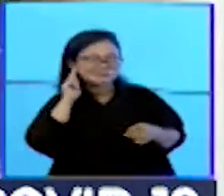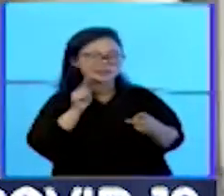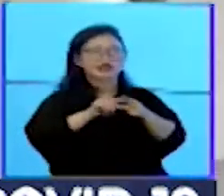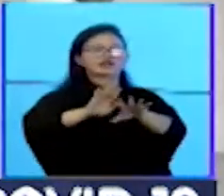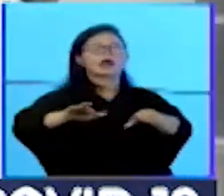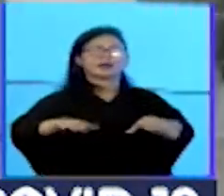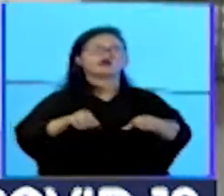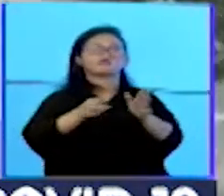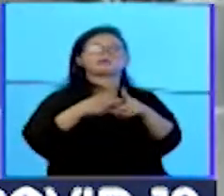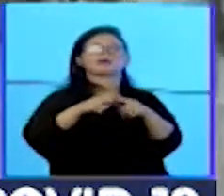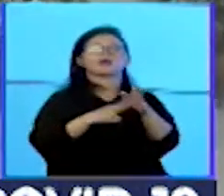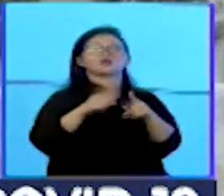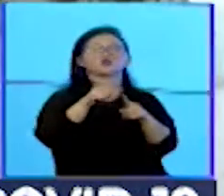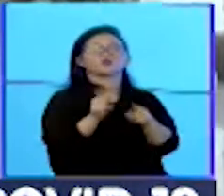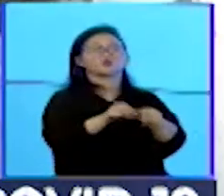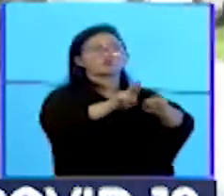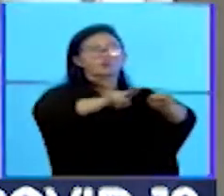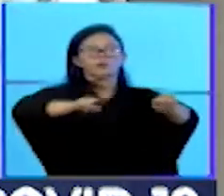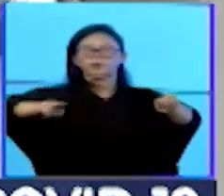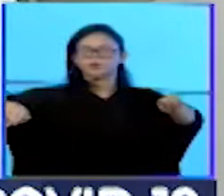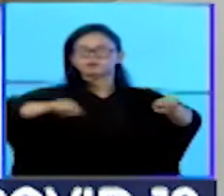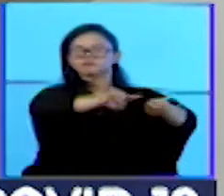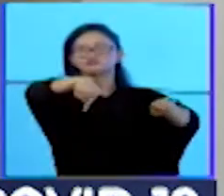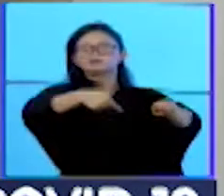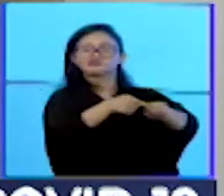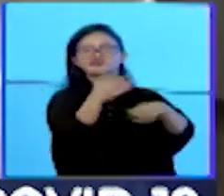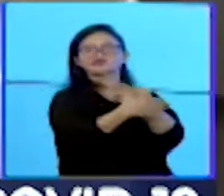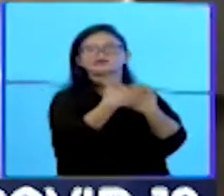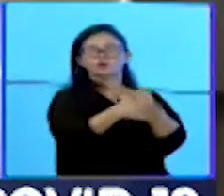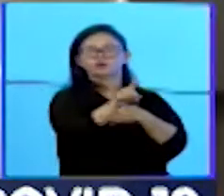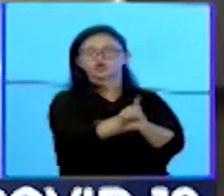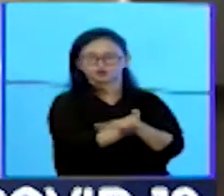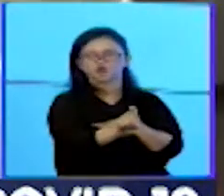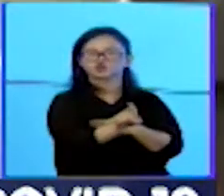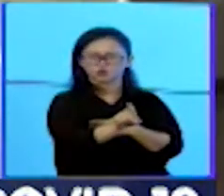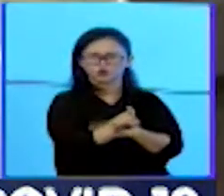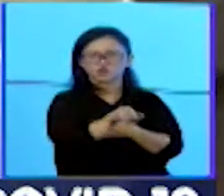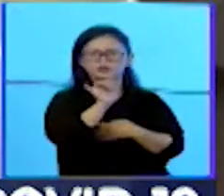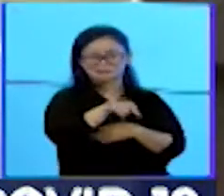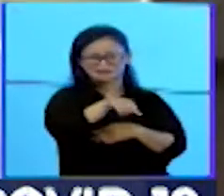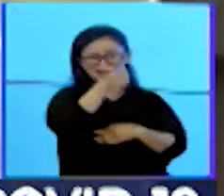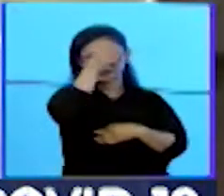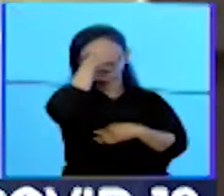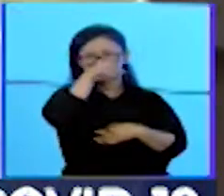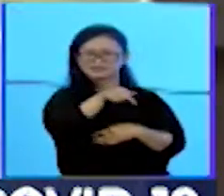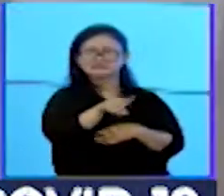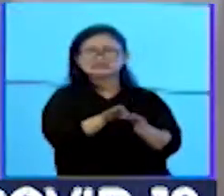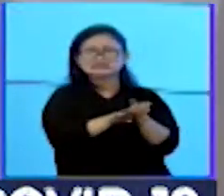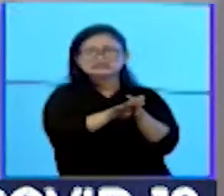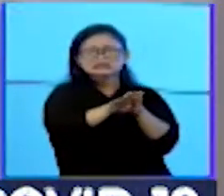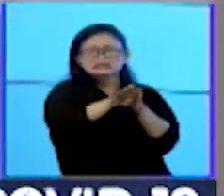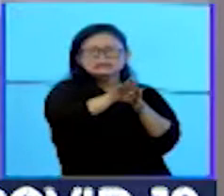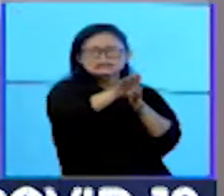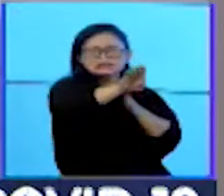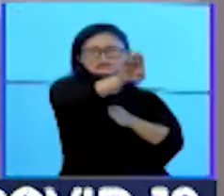menantu yang dirawat dalam waktu yang bersamaan. Saat ini kurva kasus positif COVID-19 di Bali sedang berada di puncak,